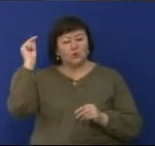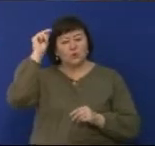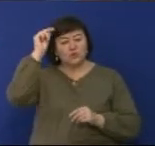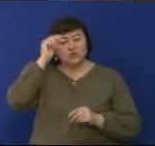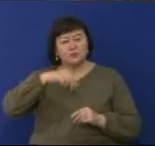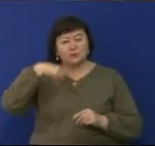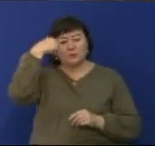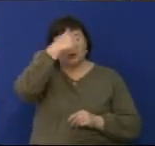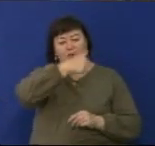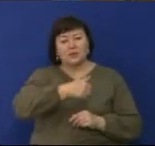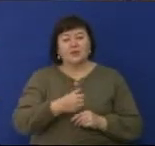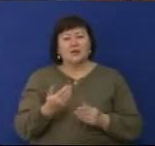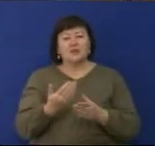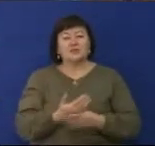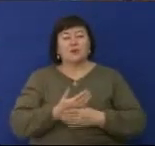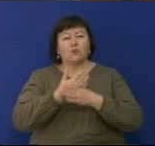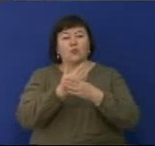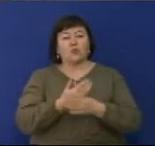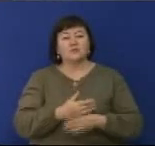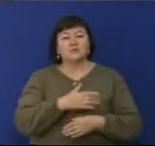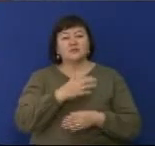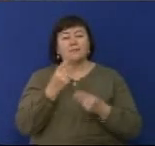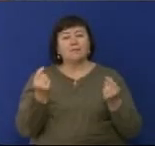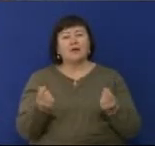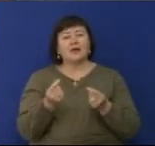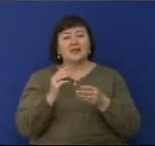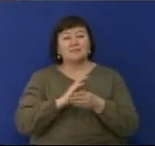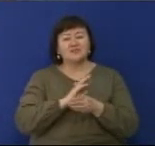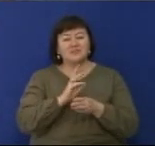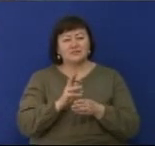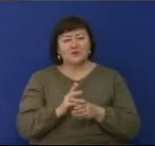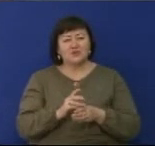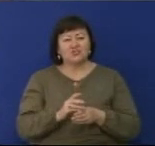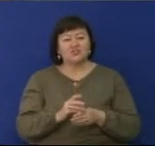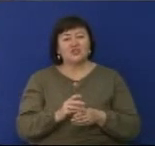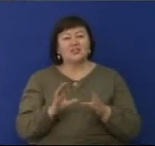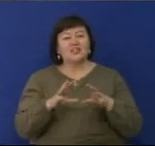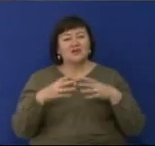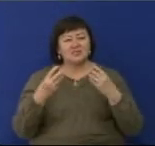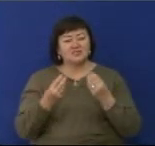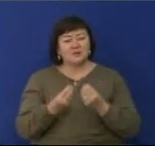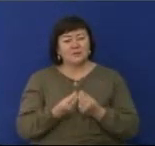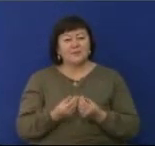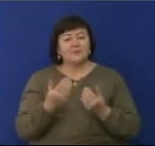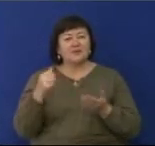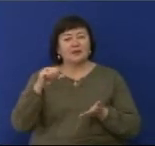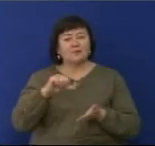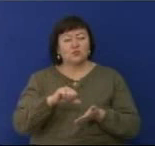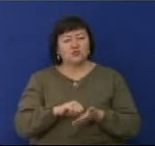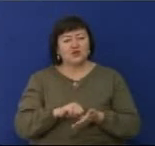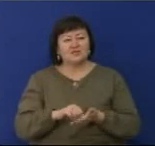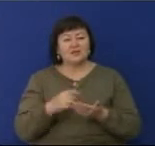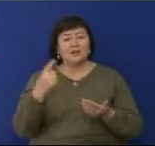оказывается школьникам из малообеспеченных и многодетных семей в очередном благотворительном мероприятии приняли участие первый заместитель